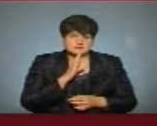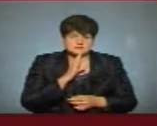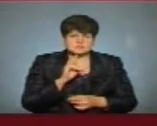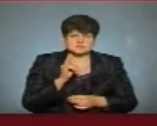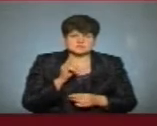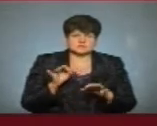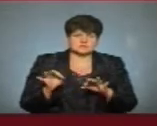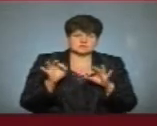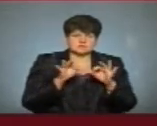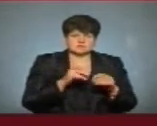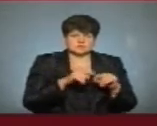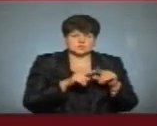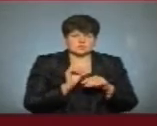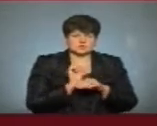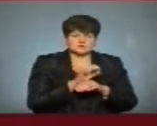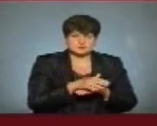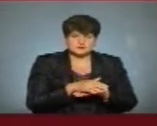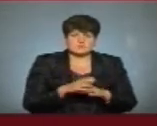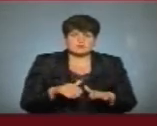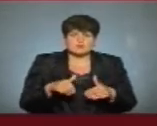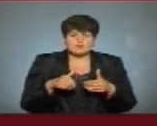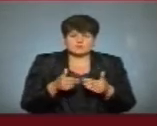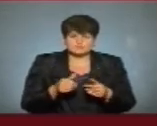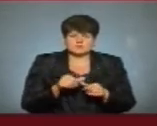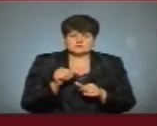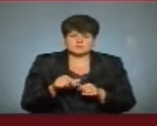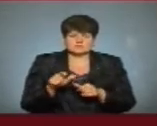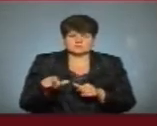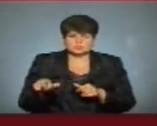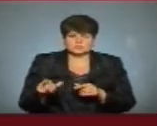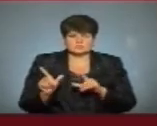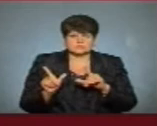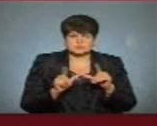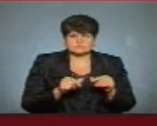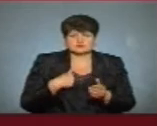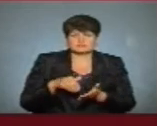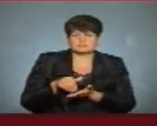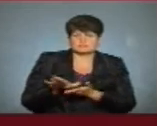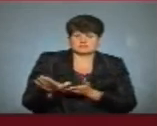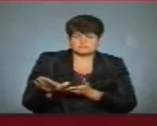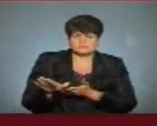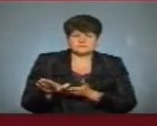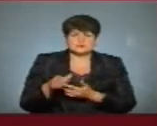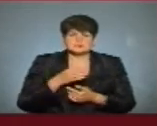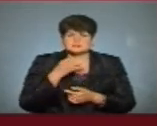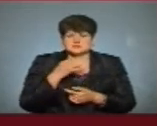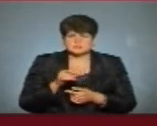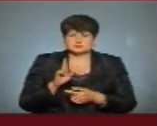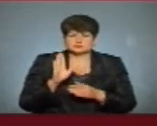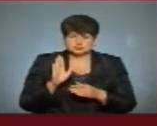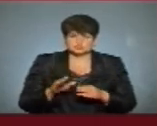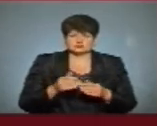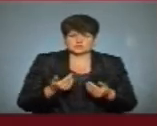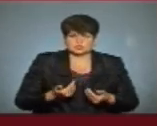дитиною переселили до родичів. Пропонували деяким селянам евакуюватися, вони відмовилися і повідомили, що будуть жити